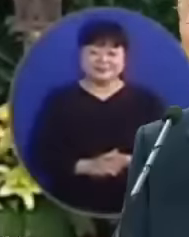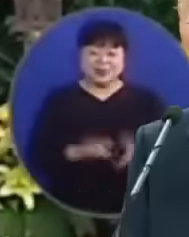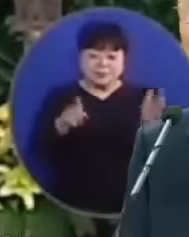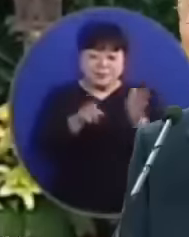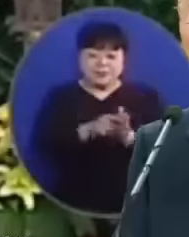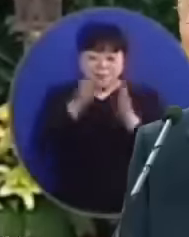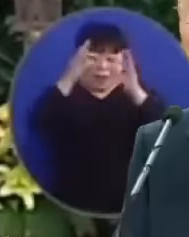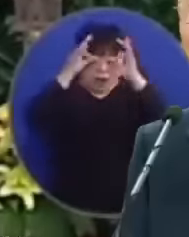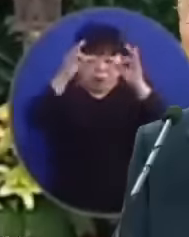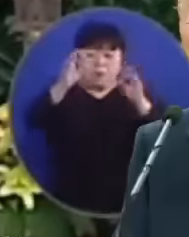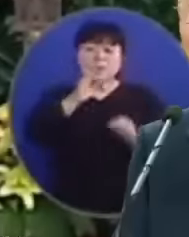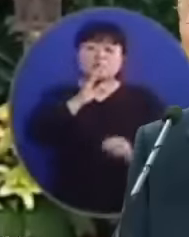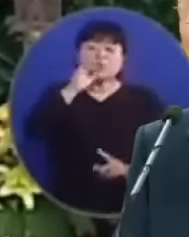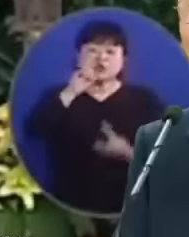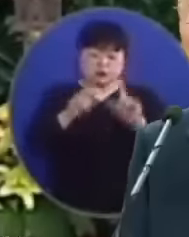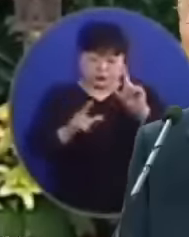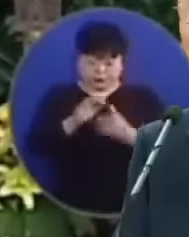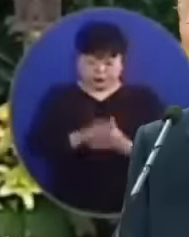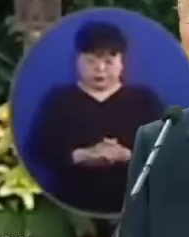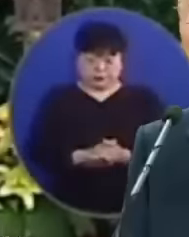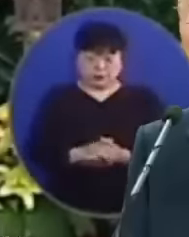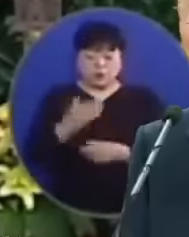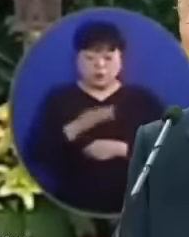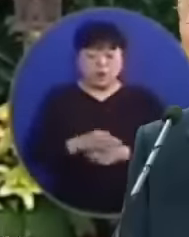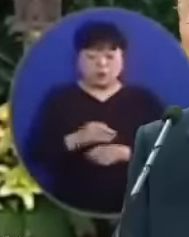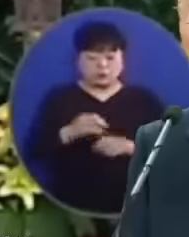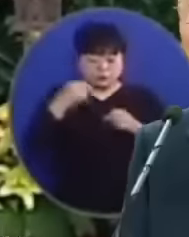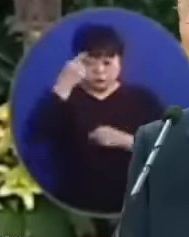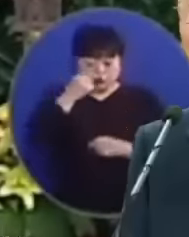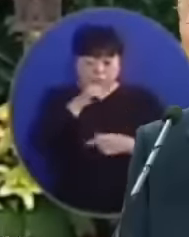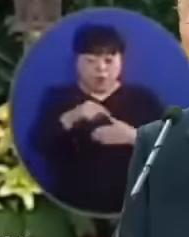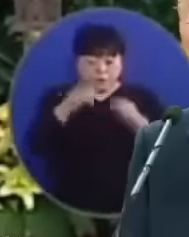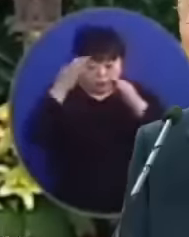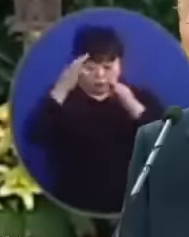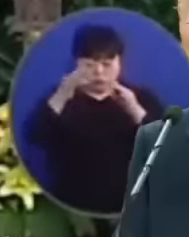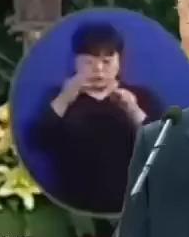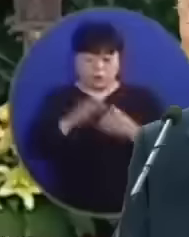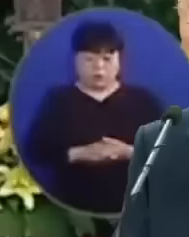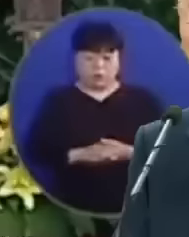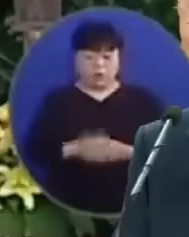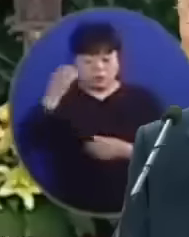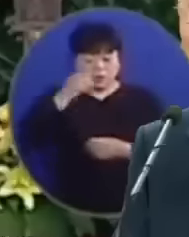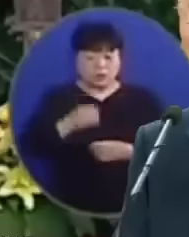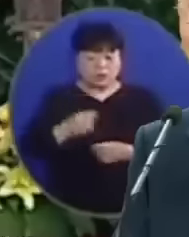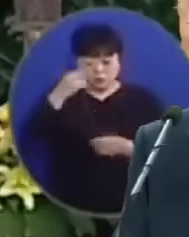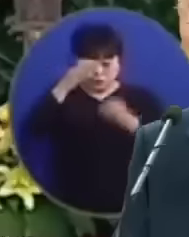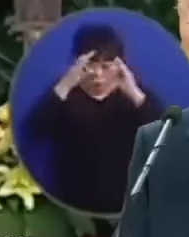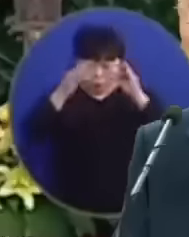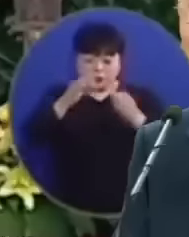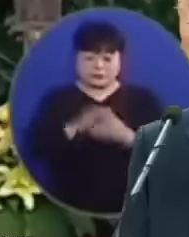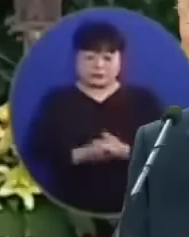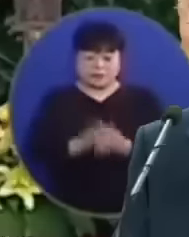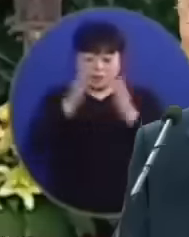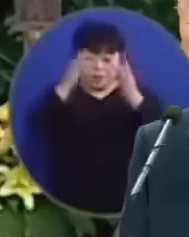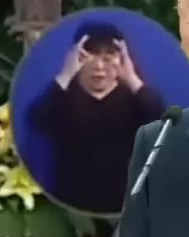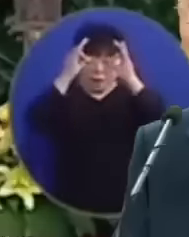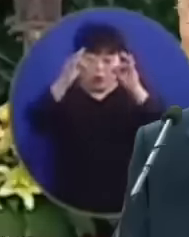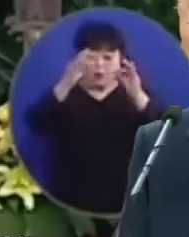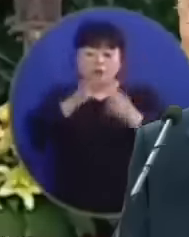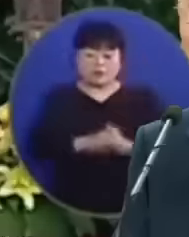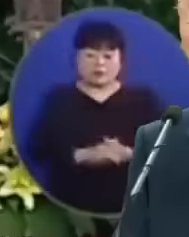믿음은 바라봄의 실상입니다. 우리가 육신의 눈이나 마음의 눈으로 바라보든 혹은 영의 눈으로 바라보든 우리가 바라보는